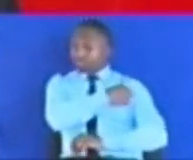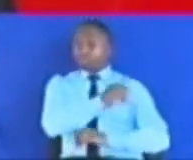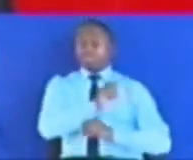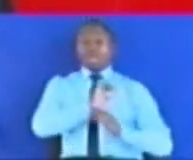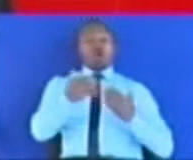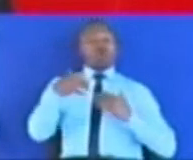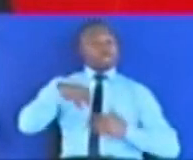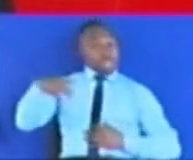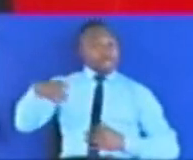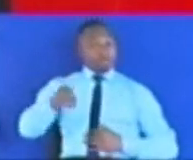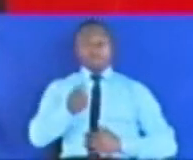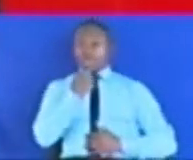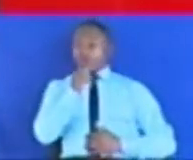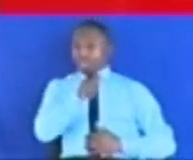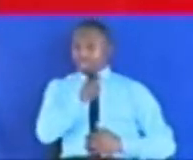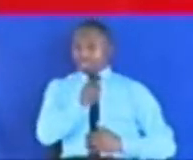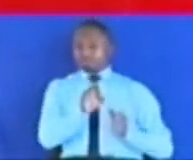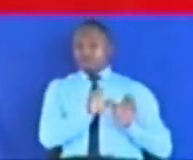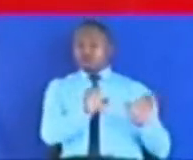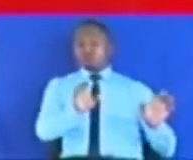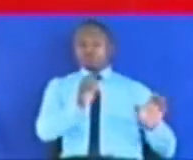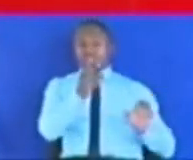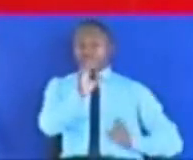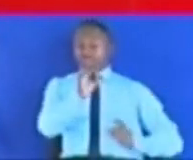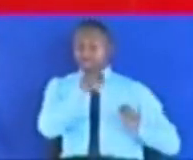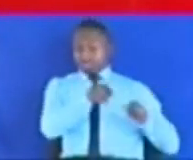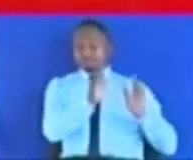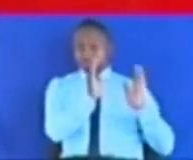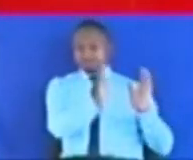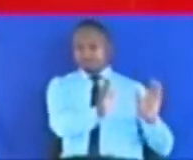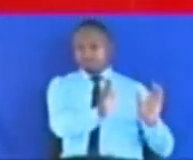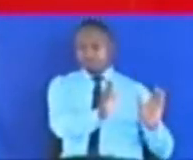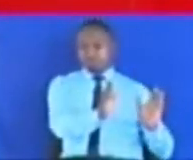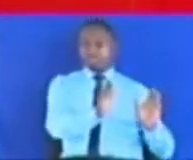wizara tumeweka items zetu ni 30 hizi hapa.